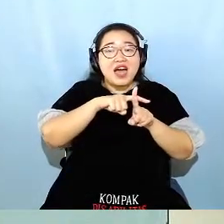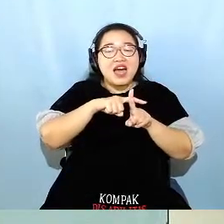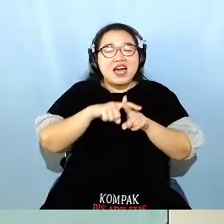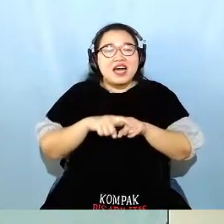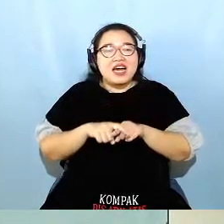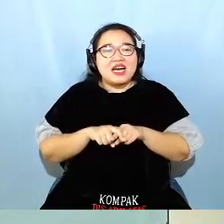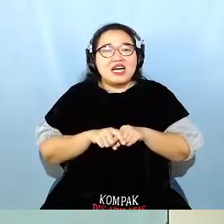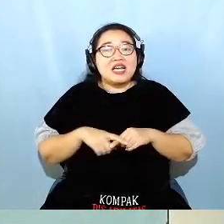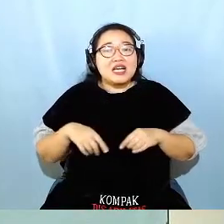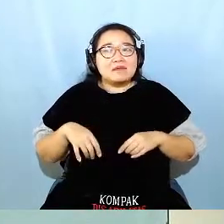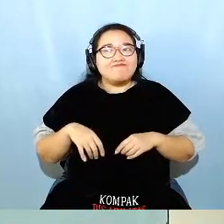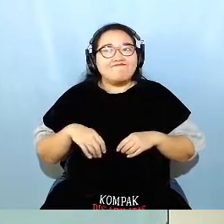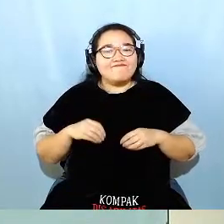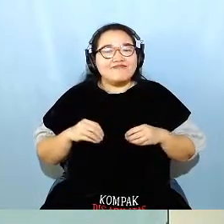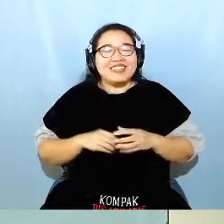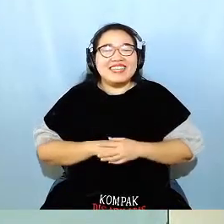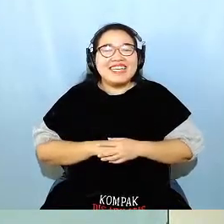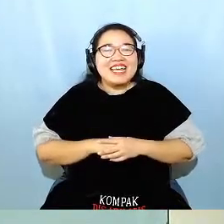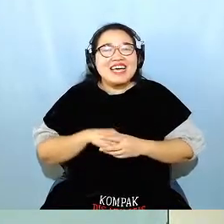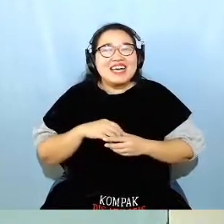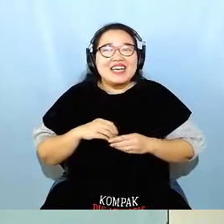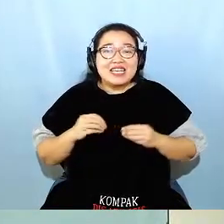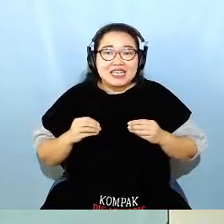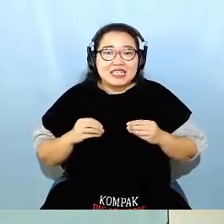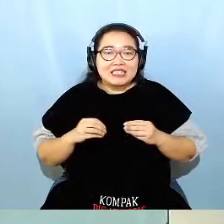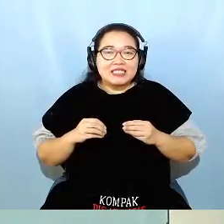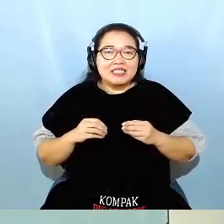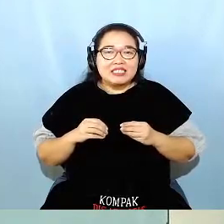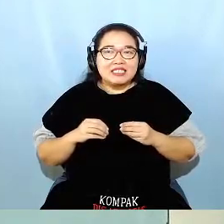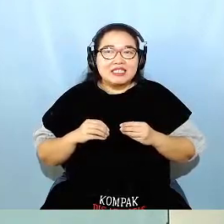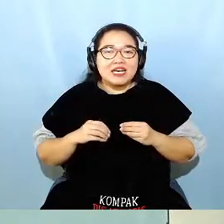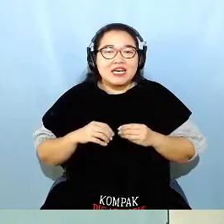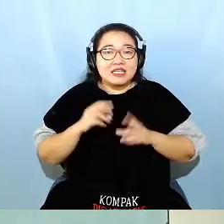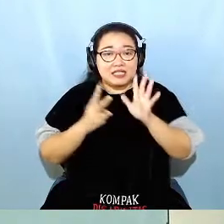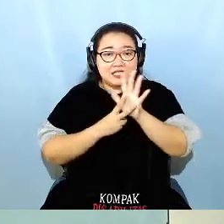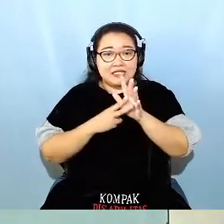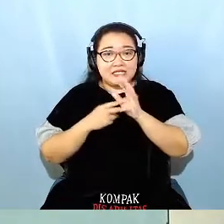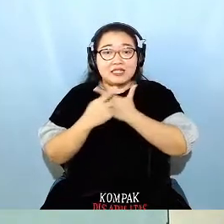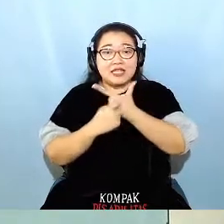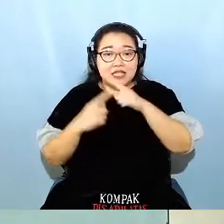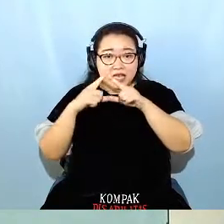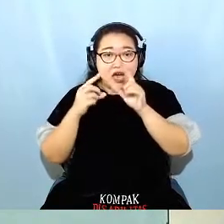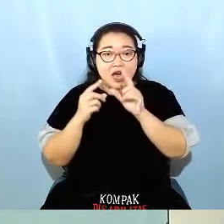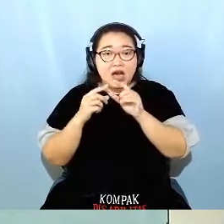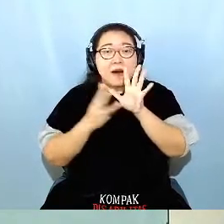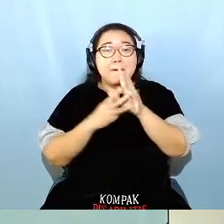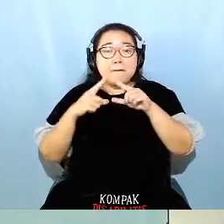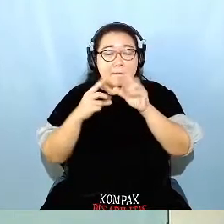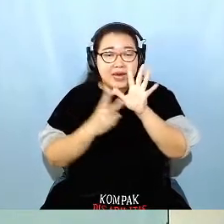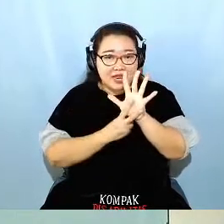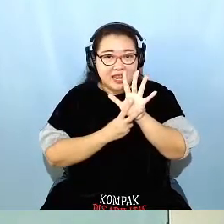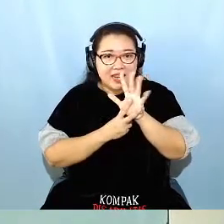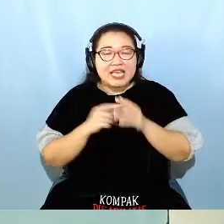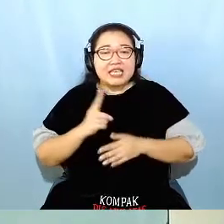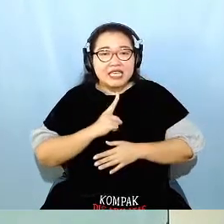Amin. Kalau amin dilaksanakan. Ya. Amin. Ya, ini dan harapan